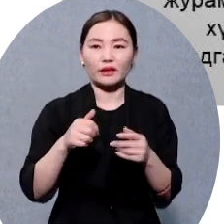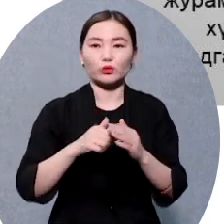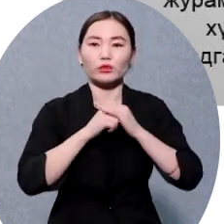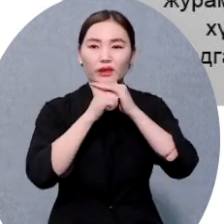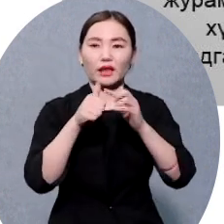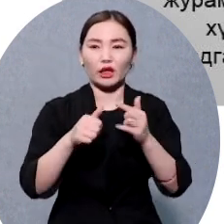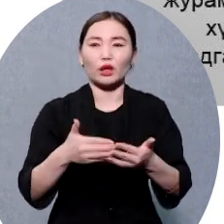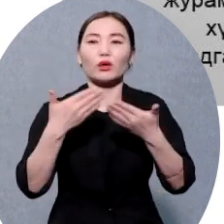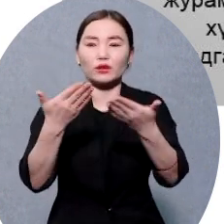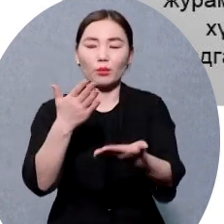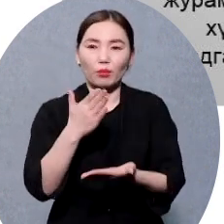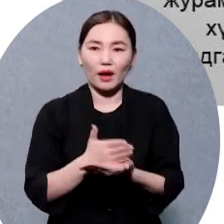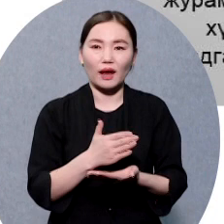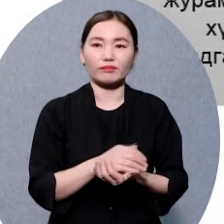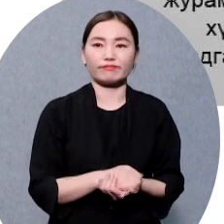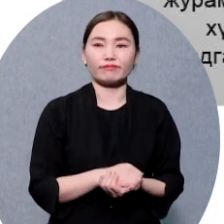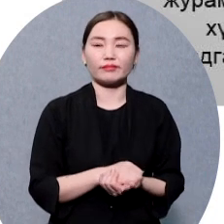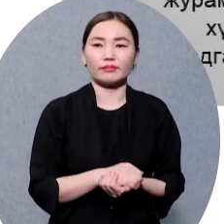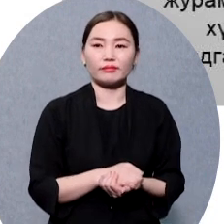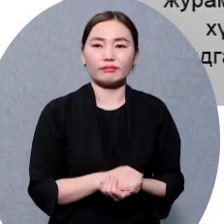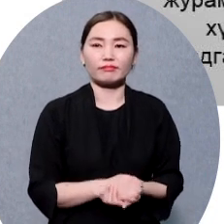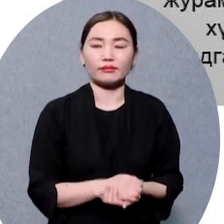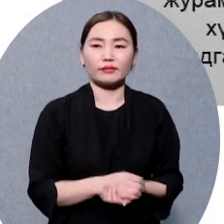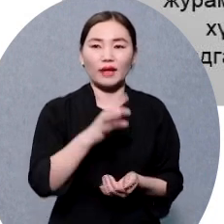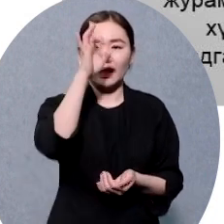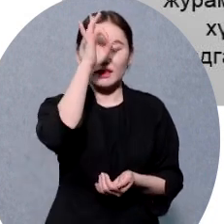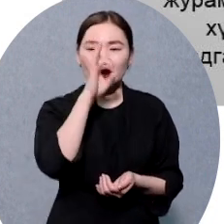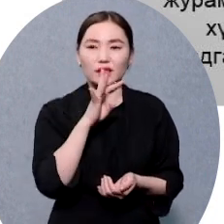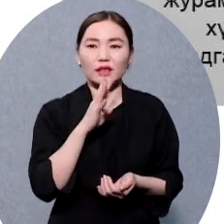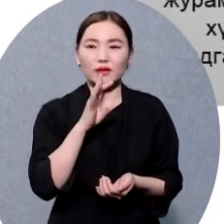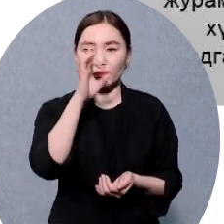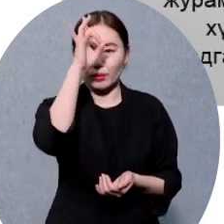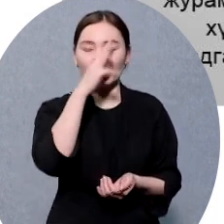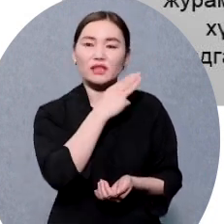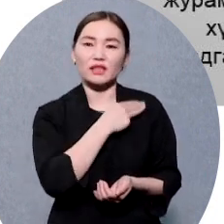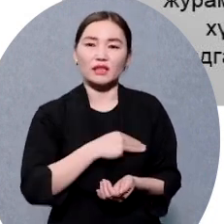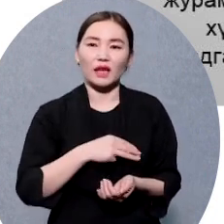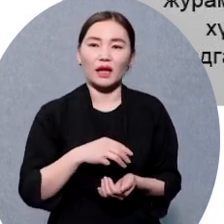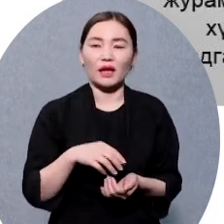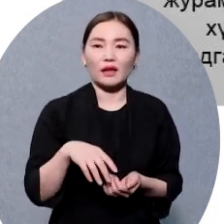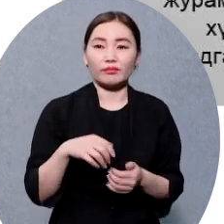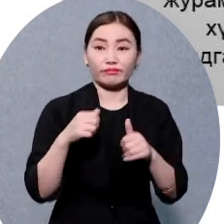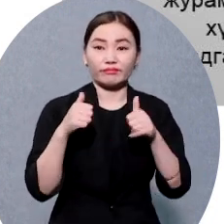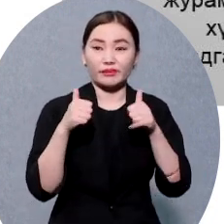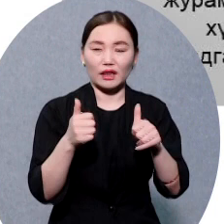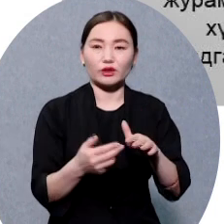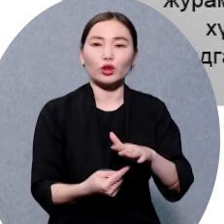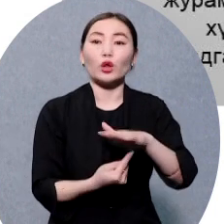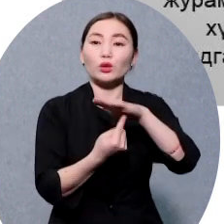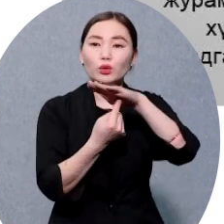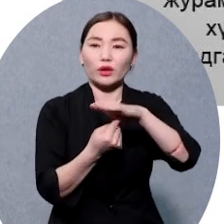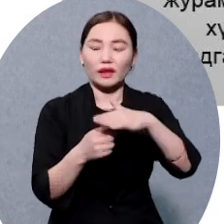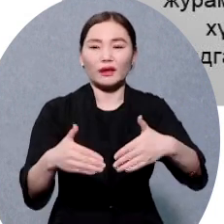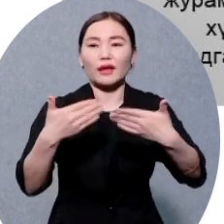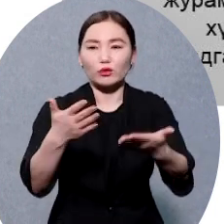шашны одоо хөгжүүлэх суурийг тавьснараа бас чухал үүрэг гүйцэтгсэн байна гэж харагдаж байна тийм ээ. За Түмэн Засагт